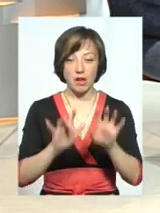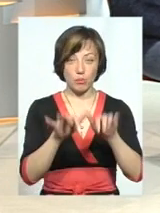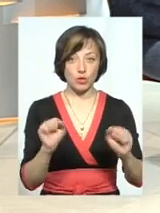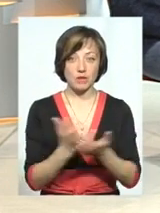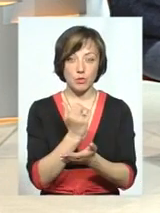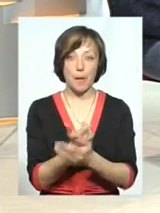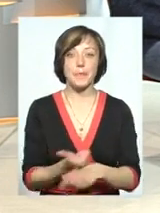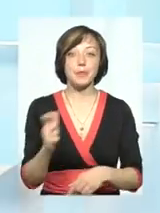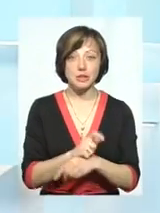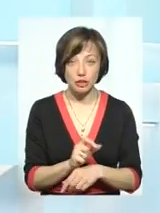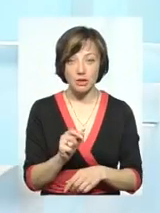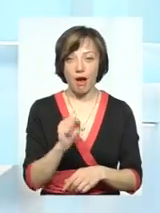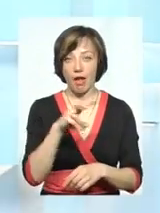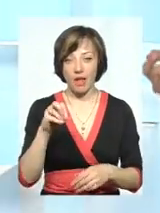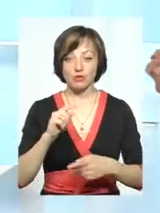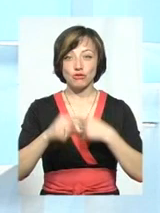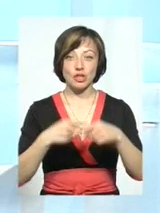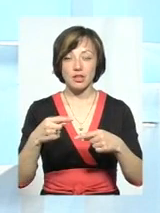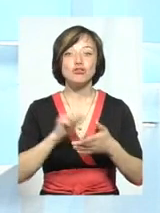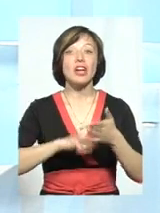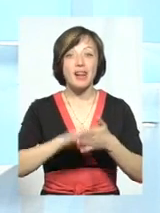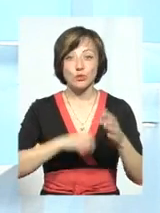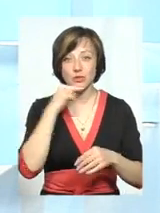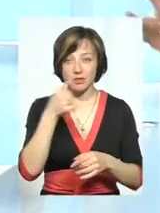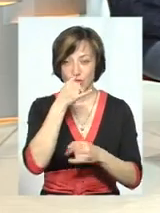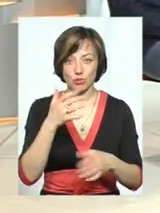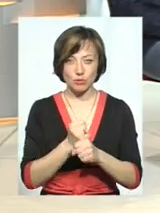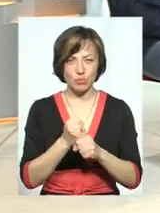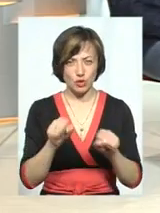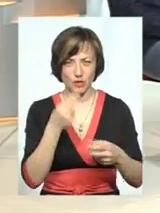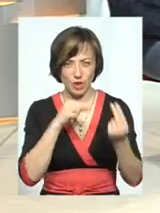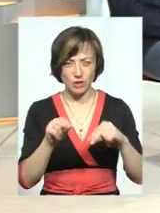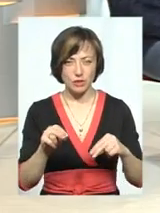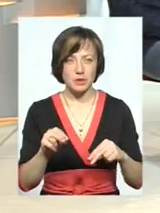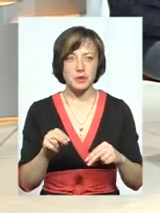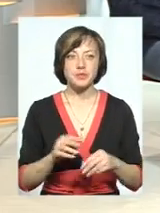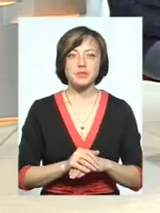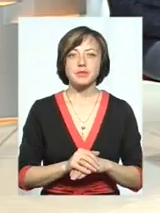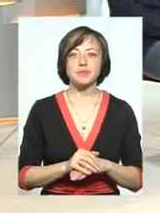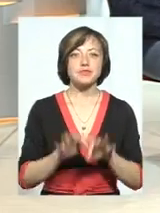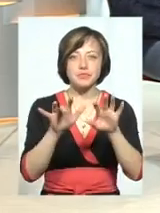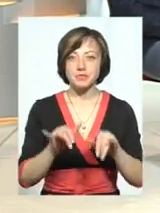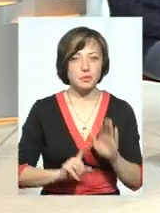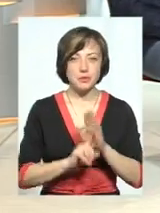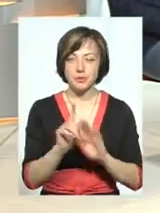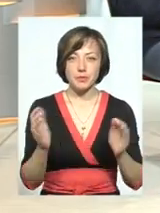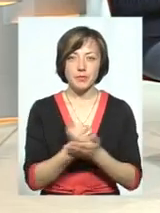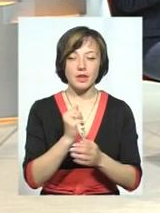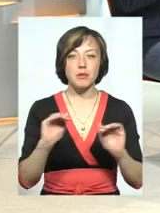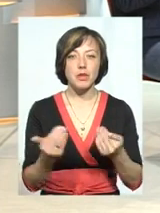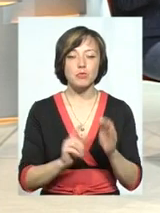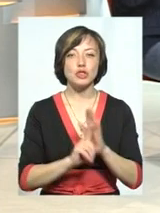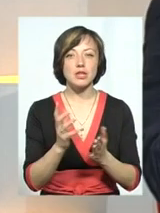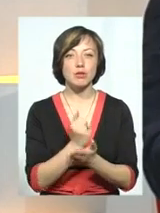заробляти набагато більше, але через росіян вона не може цього зробити. IT-компанії не почали заробляти менше, частіше всього. Почали